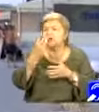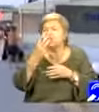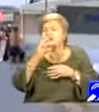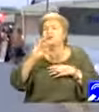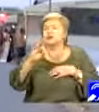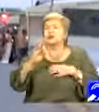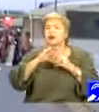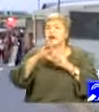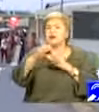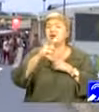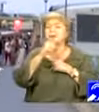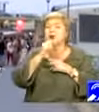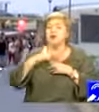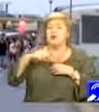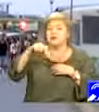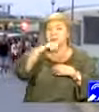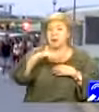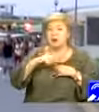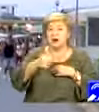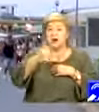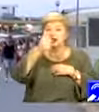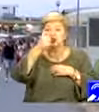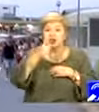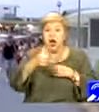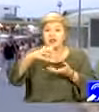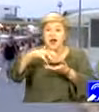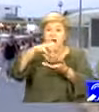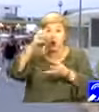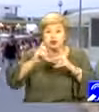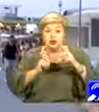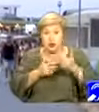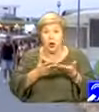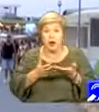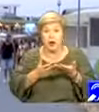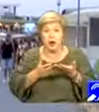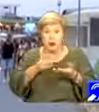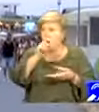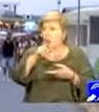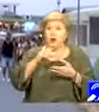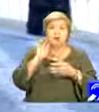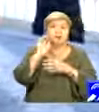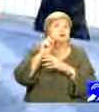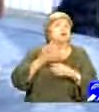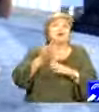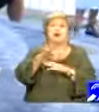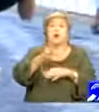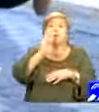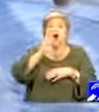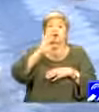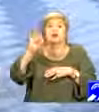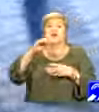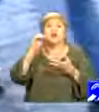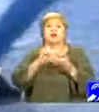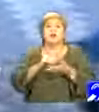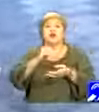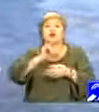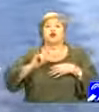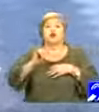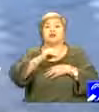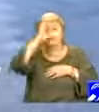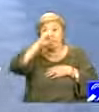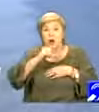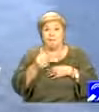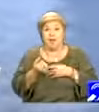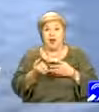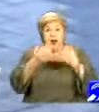promenadă, 6 coșuri la un volum de 40.000 de turiști pe noapte e mult prea puțin, e mult prea puțin, nu se